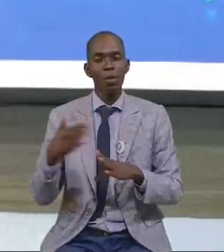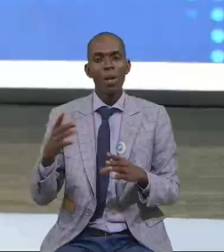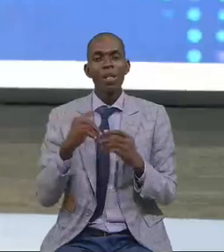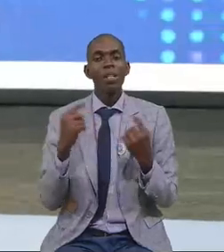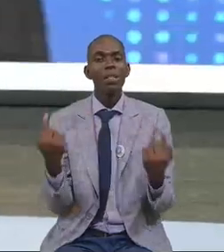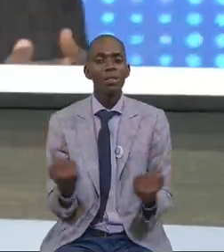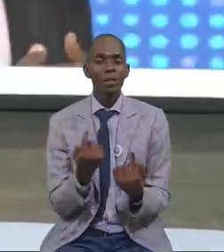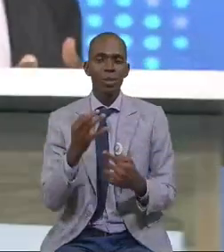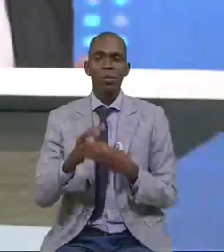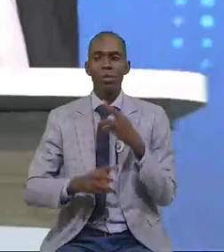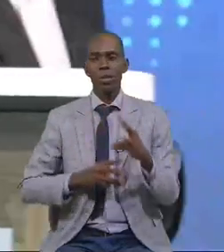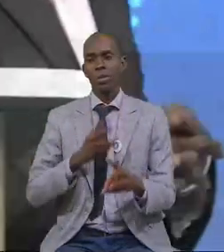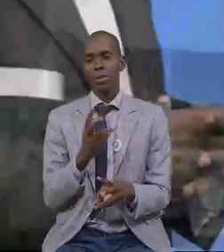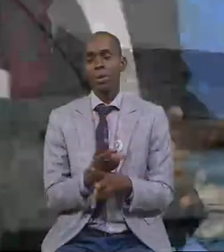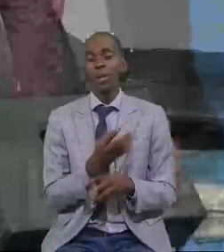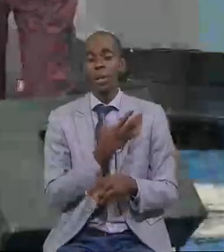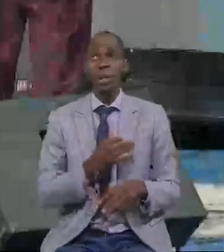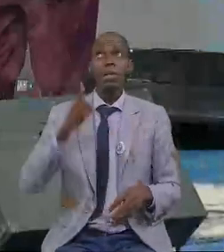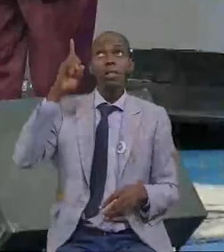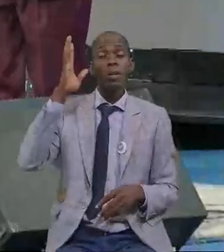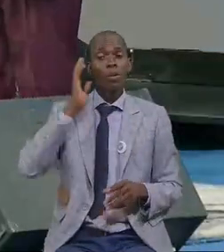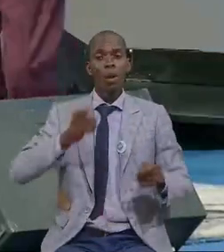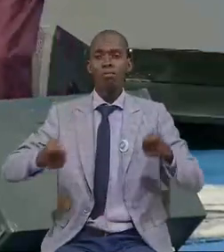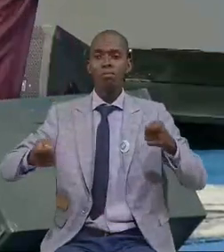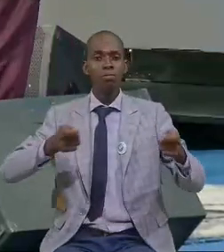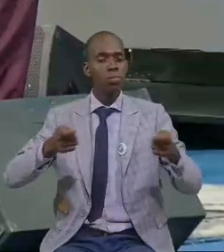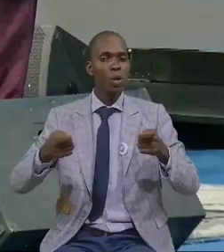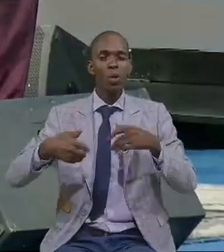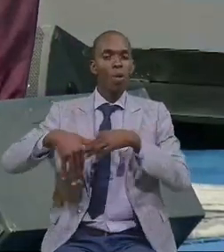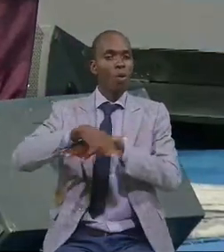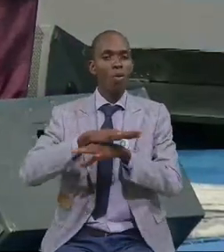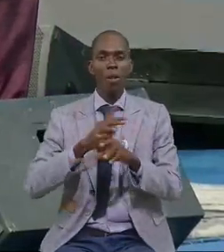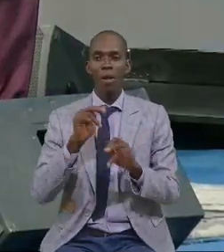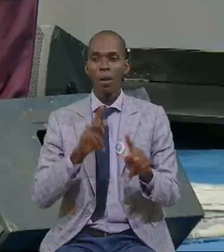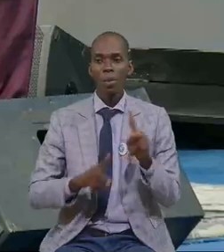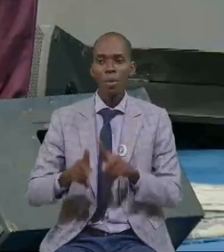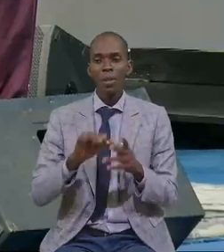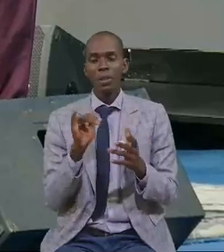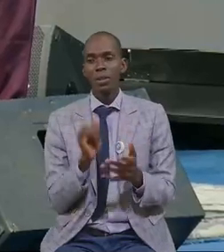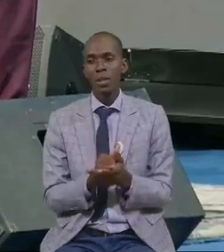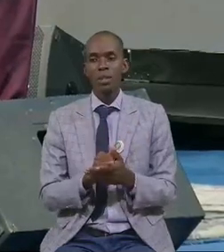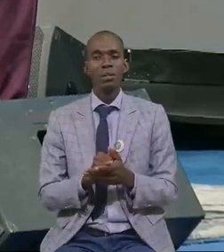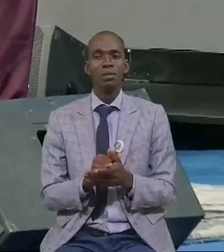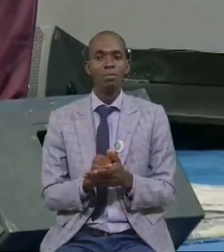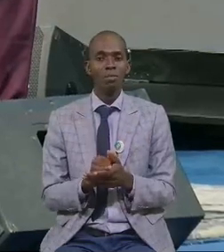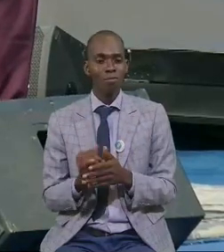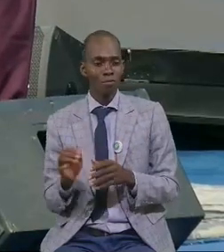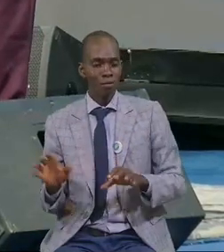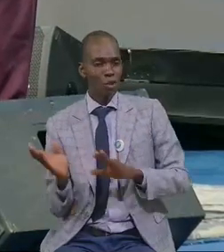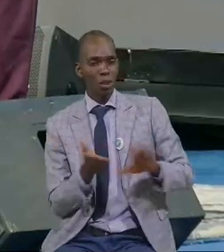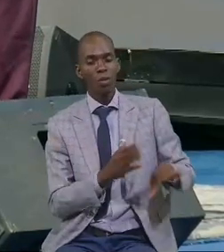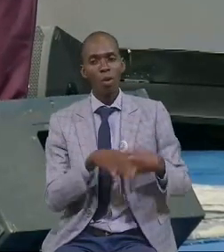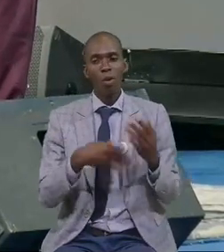les péchés du monde, et il va régner sur ceux qui abandonnent la pollution